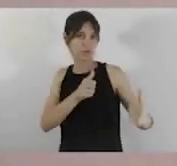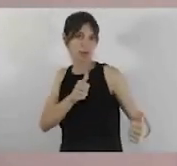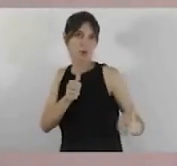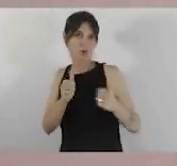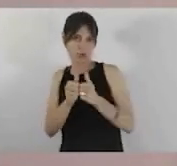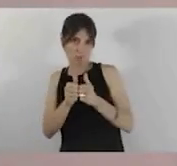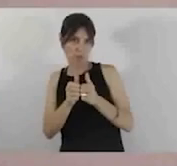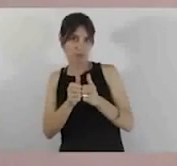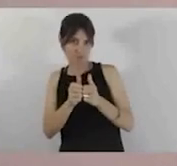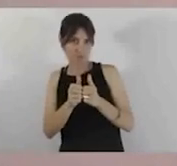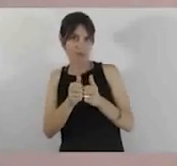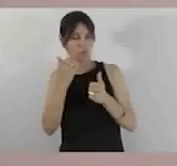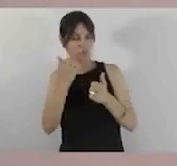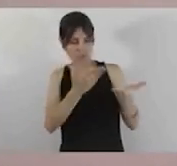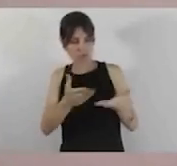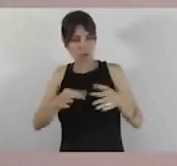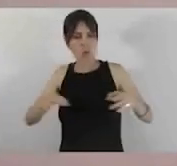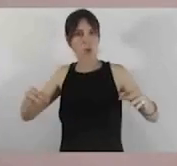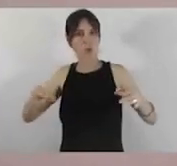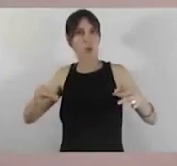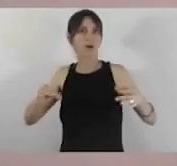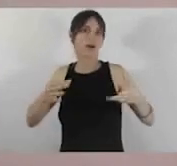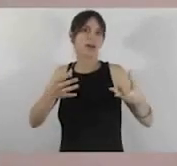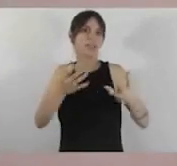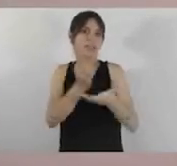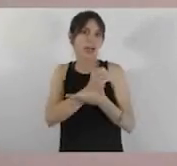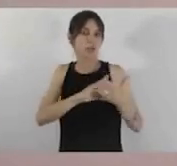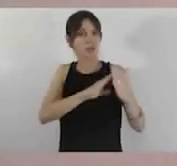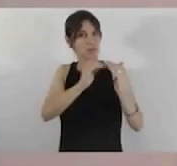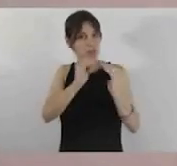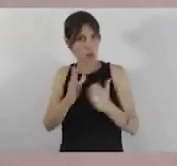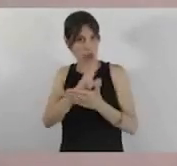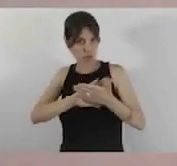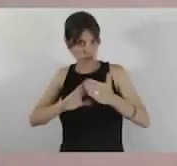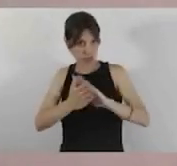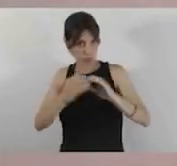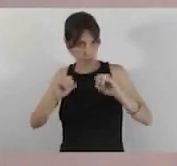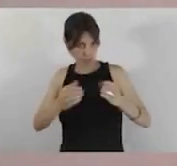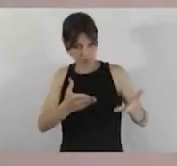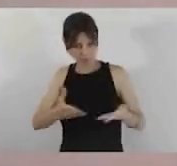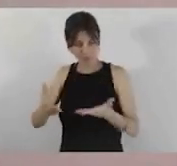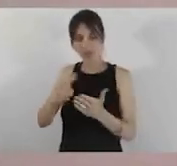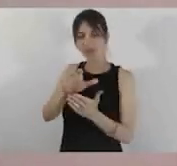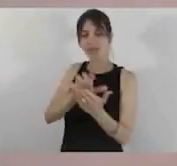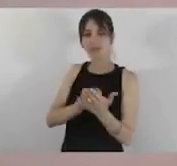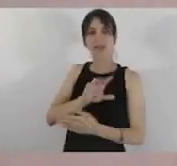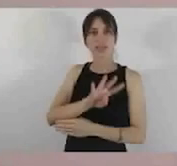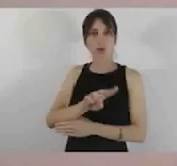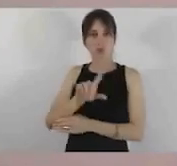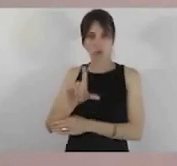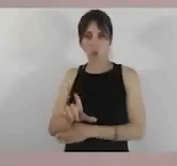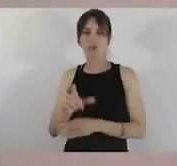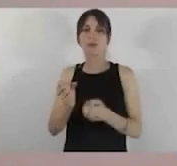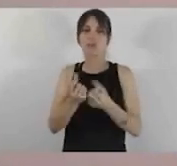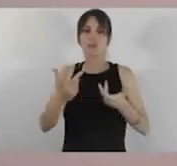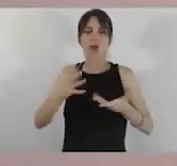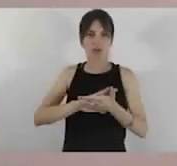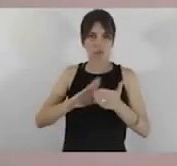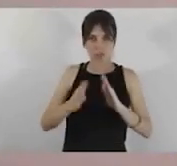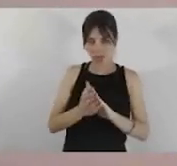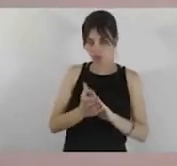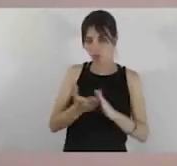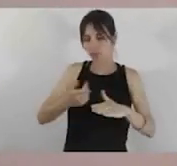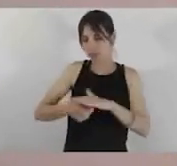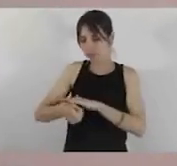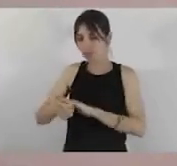associatif. Concernant le rapport numéro 42, là on est sur des subventions d'équipement à diverses associations. C'est une